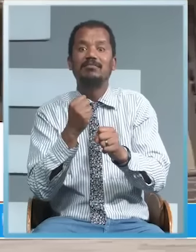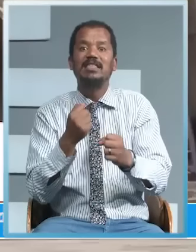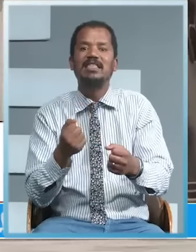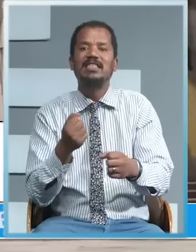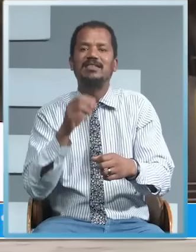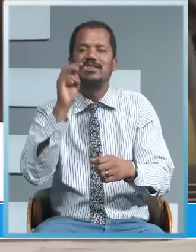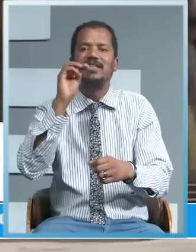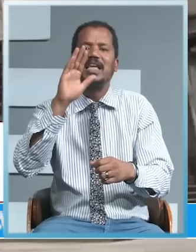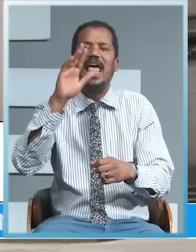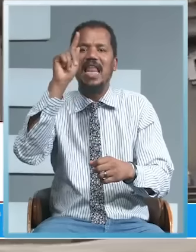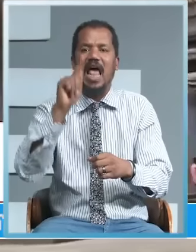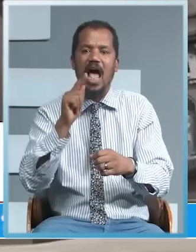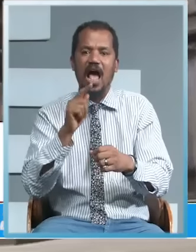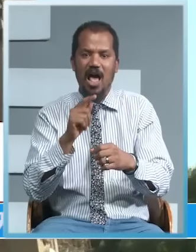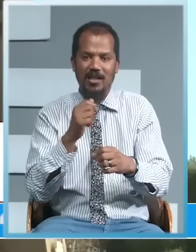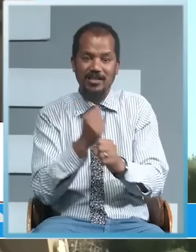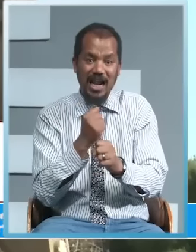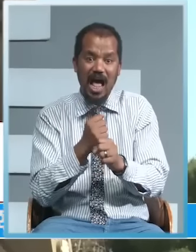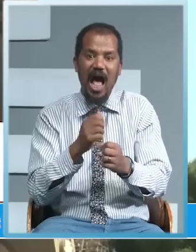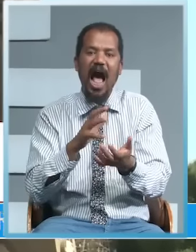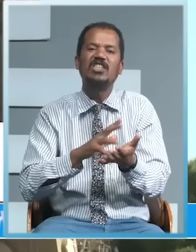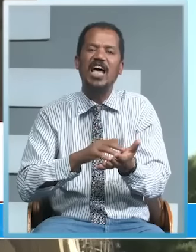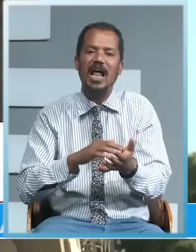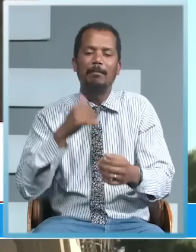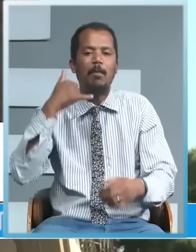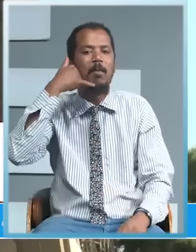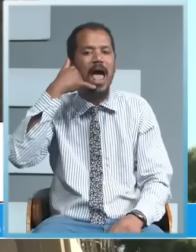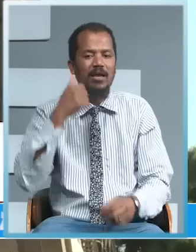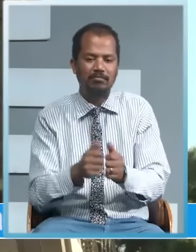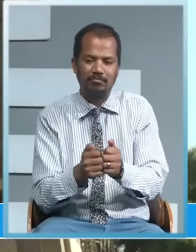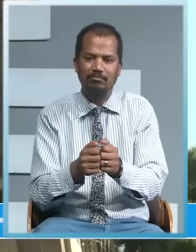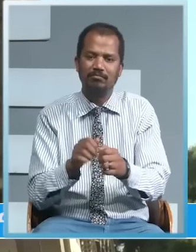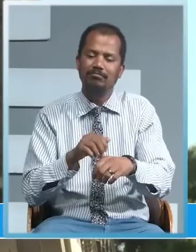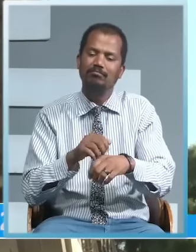አገልግሎት የሚውል አሻራውን በሞባይል ባንኪንግ